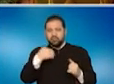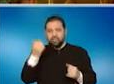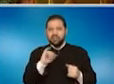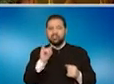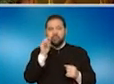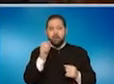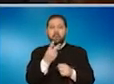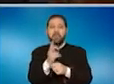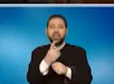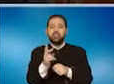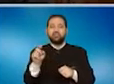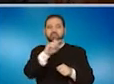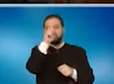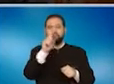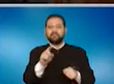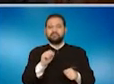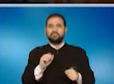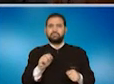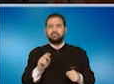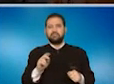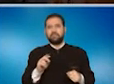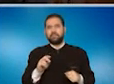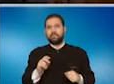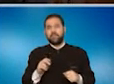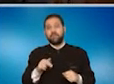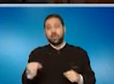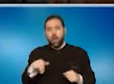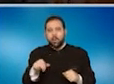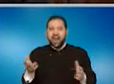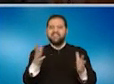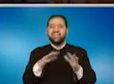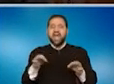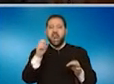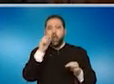de îmbrățișare? În mod normal, da.